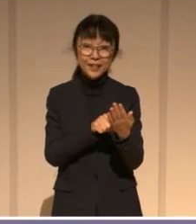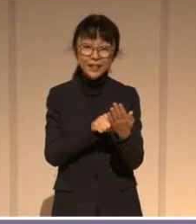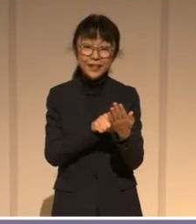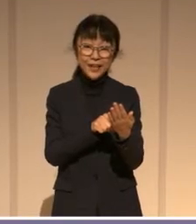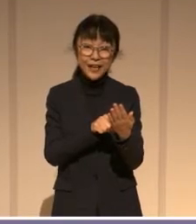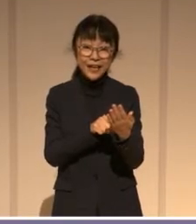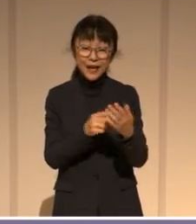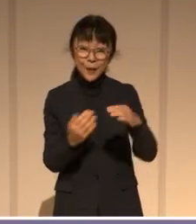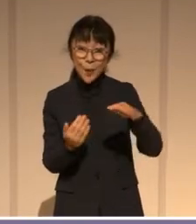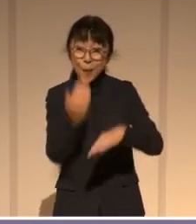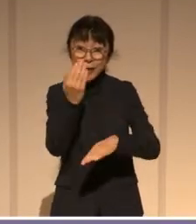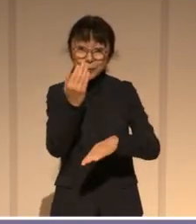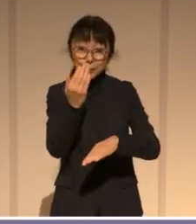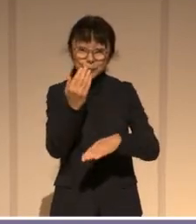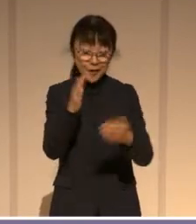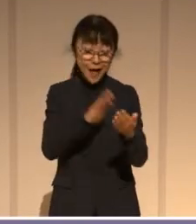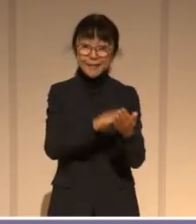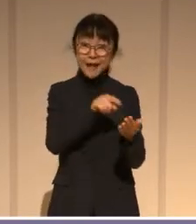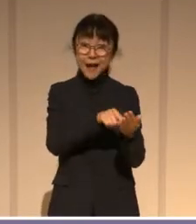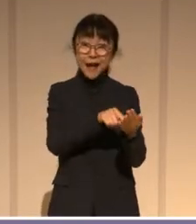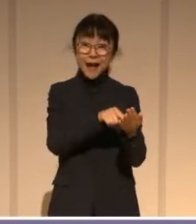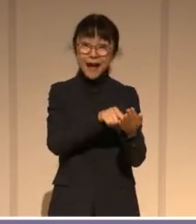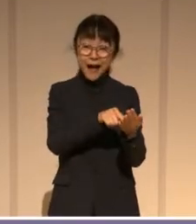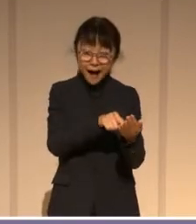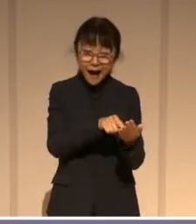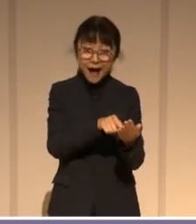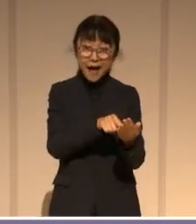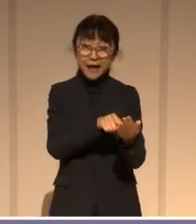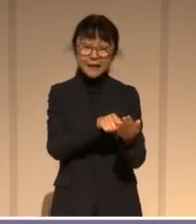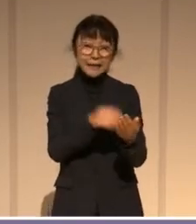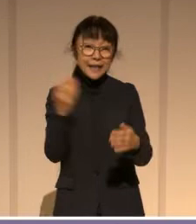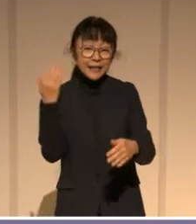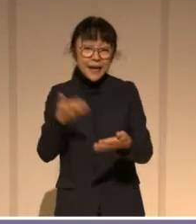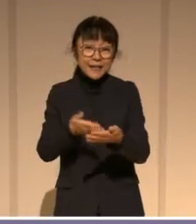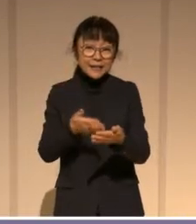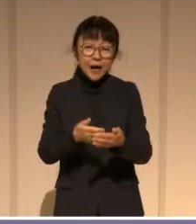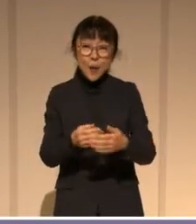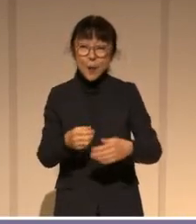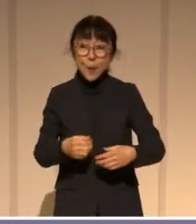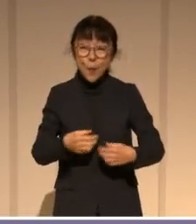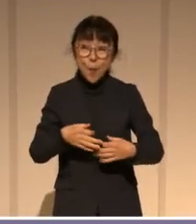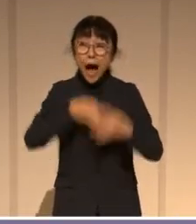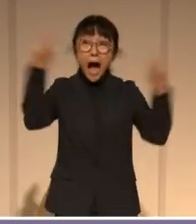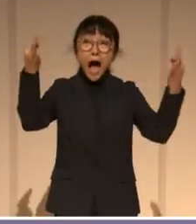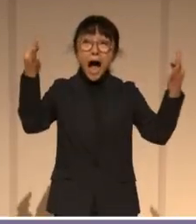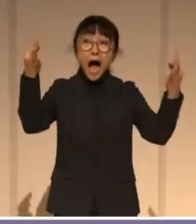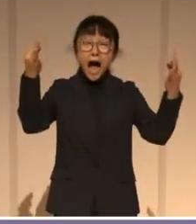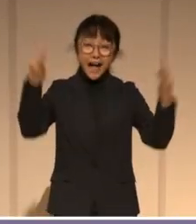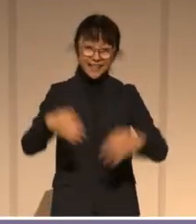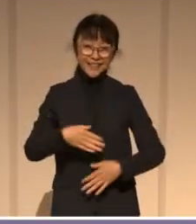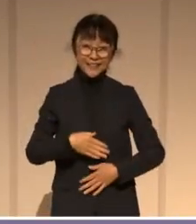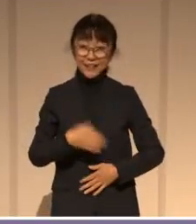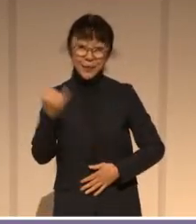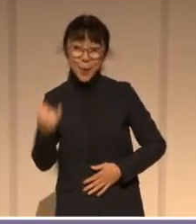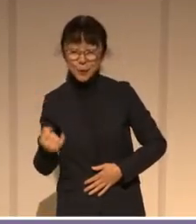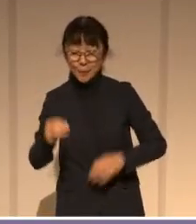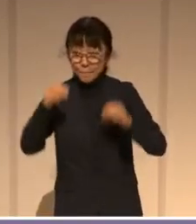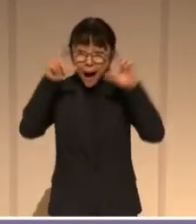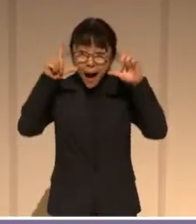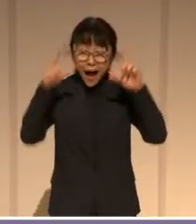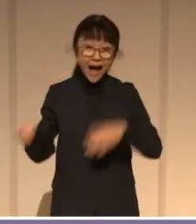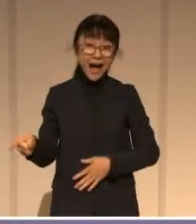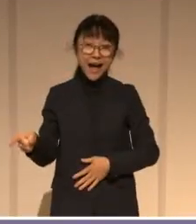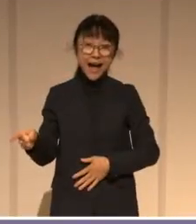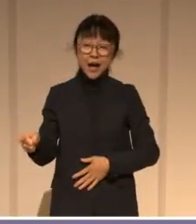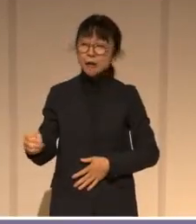審査が通過しましたっていう文章を読んだときにさっきも言ったように叫んでしまったんですそしたらそ妹2位を起こしでしまって